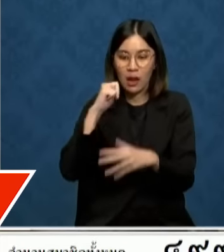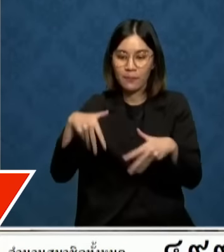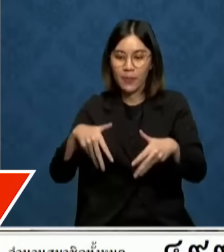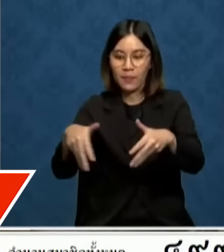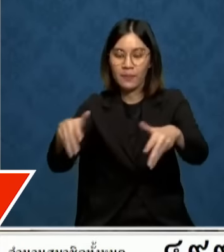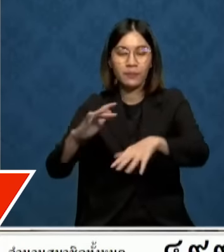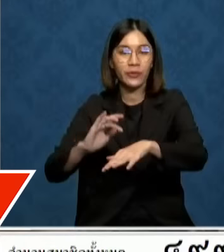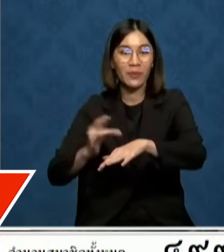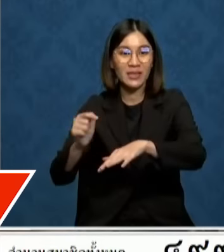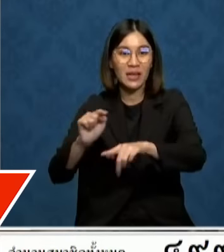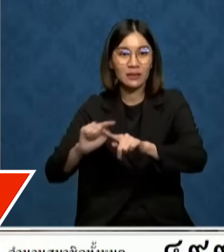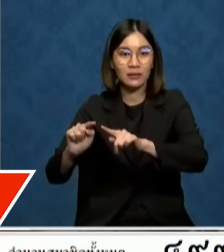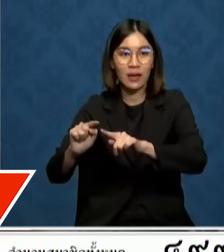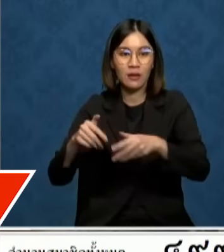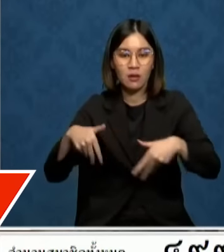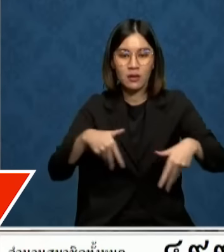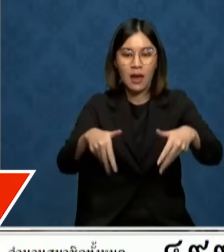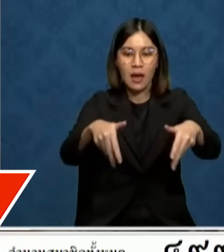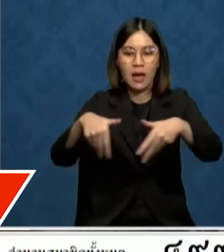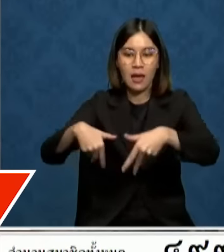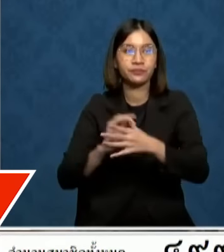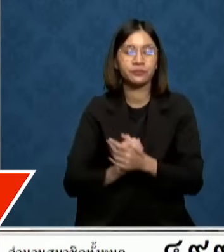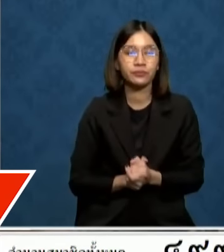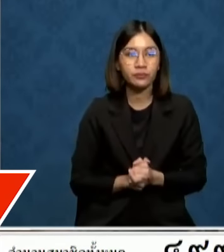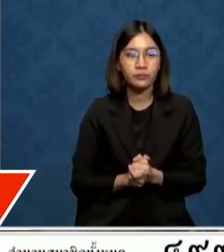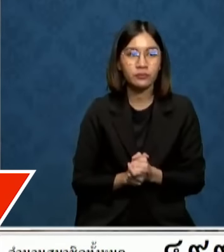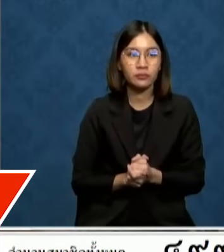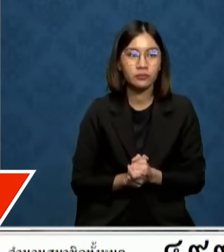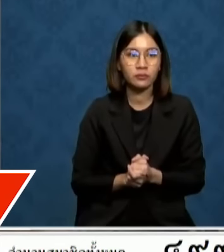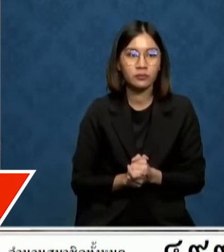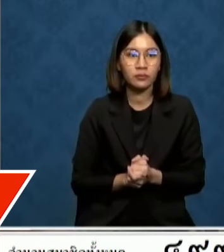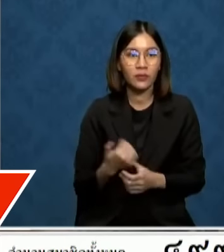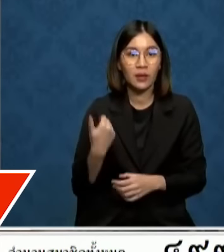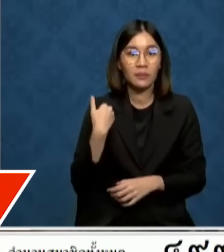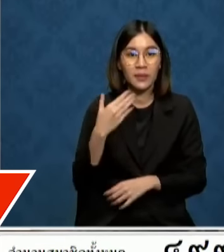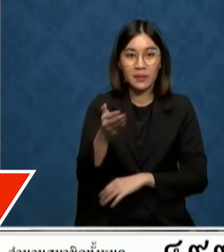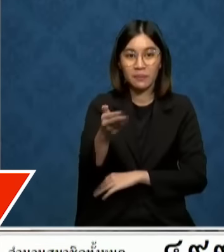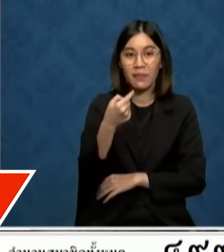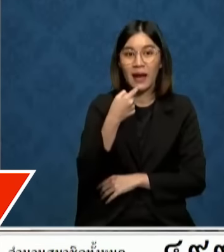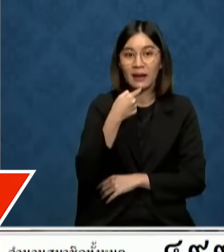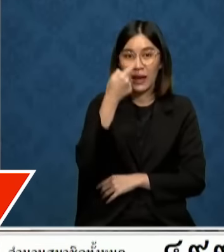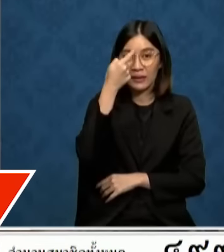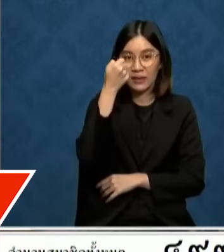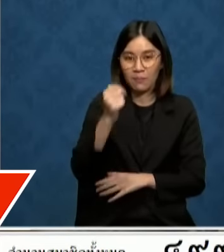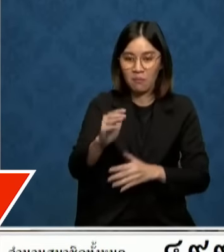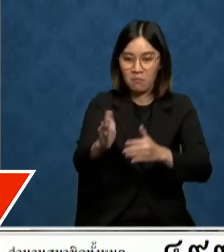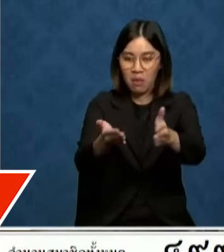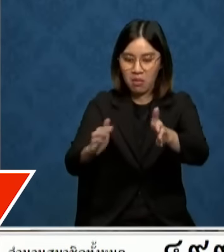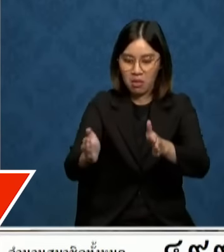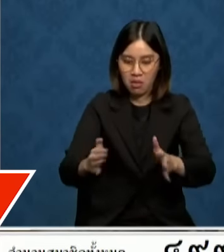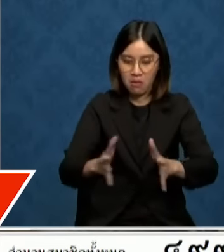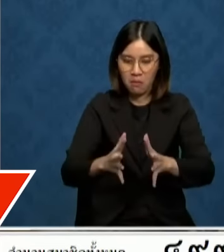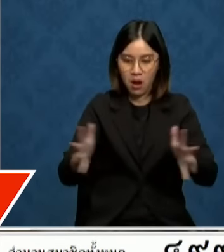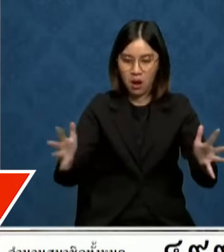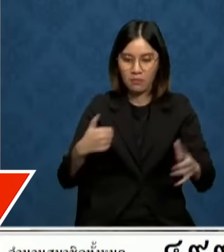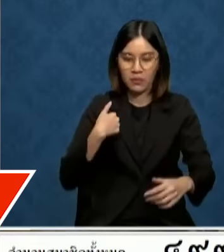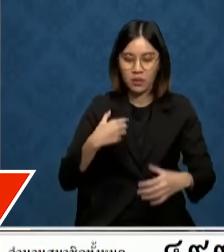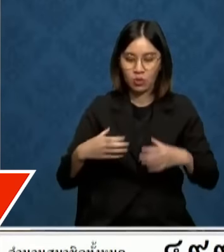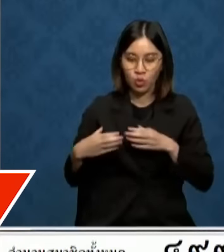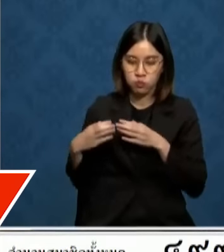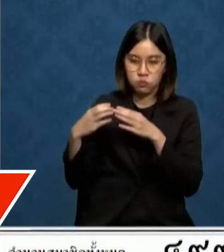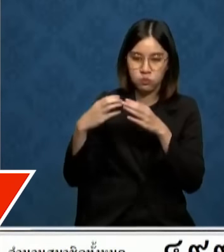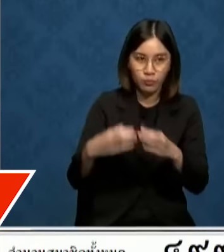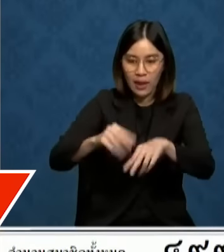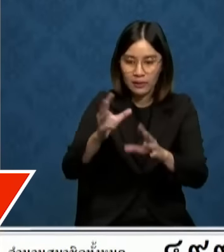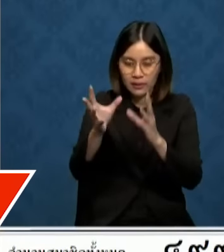ธรรมชาติแทบทุกคลองในพื้นที่เขตทุ่งครุยังพบปลาหมอคาดำอีกจำนวนมากซึ่งทีมงานและดิฉันได้ลง